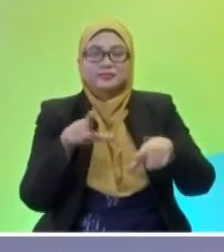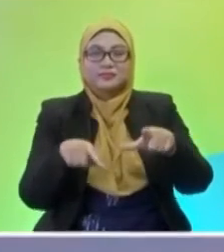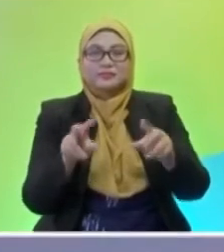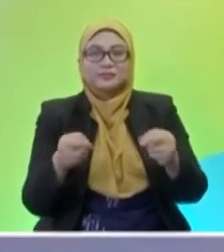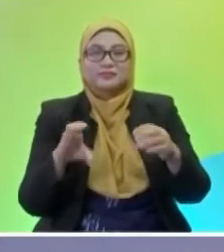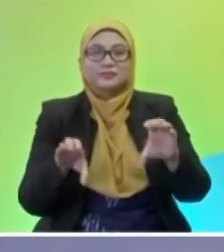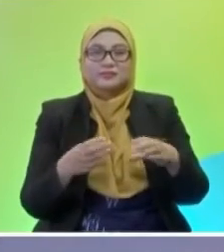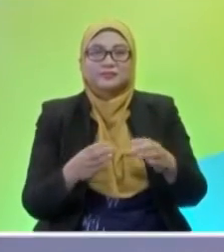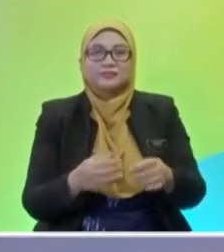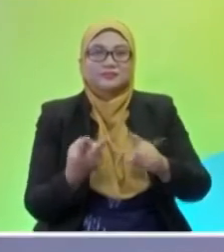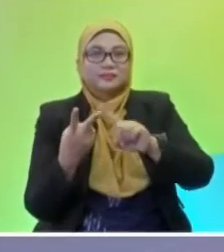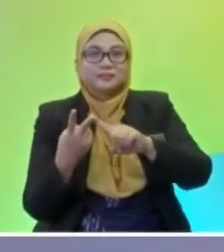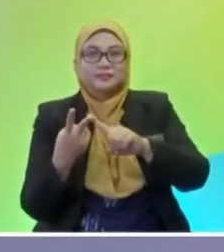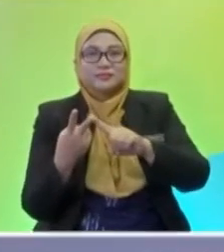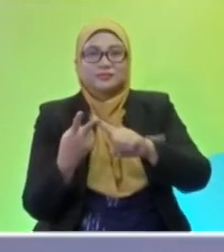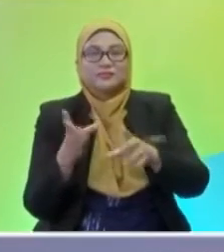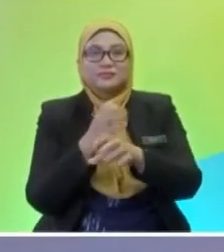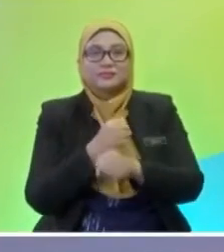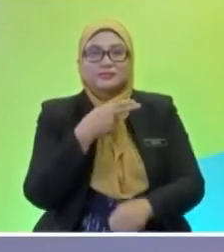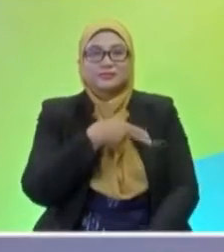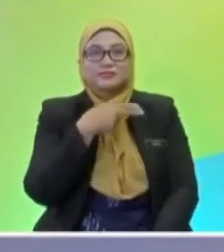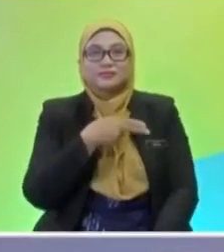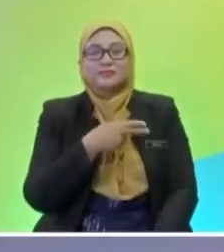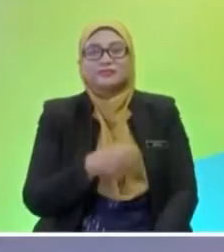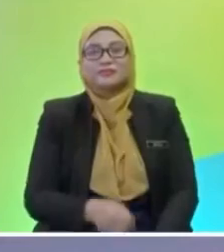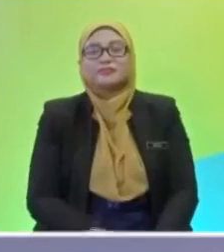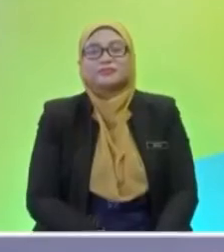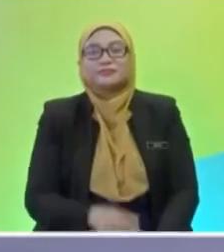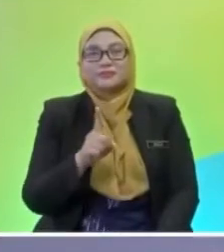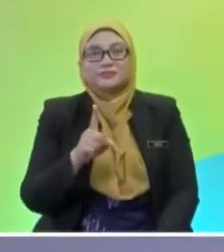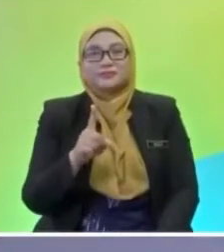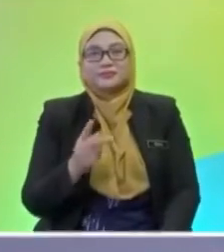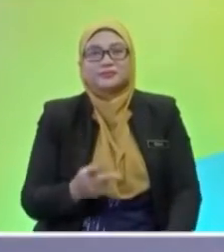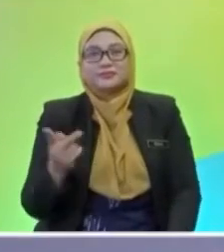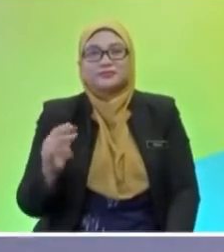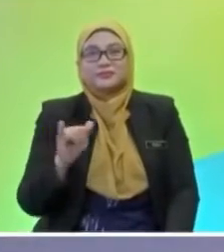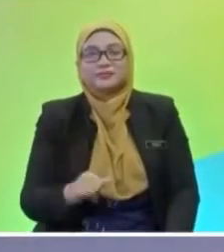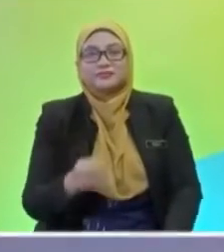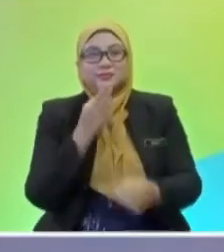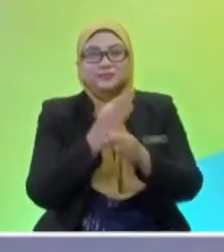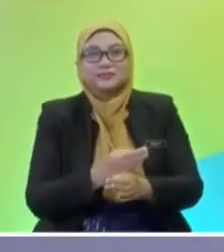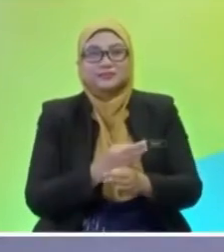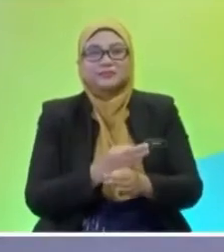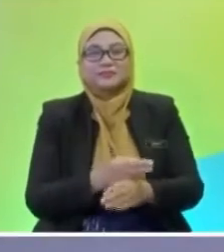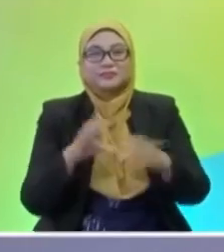murid dapat menghasilkan satu produk yang berfungsi. Tadi kita dah buat pengujian di mana tayarnya